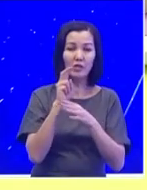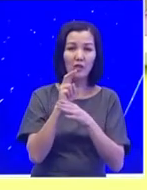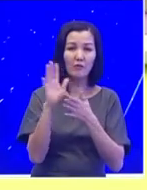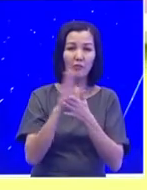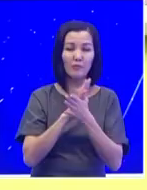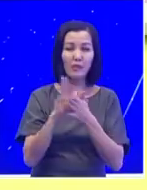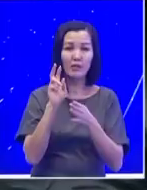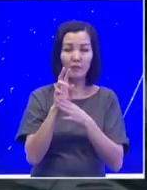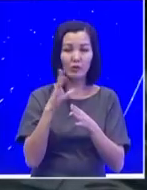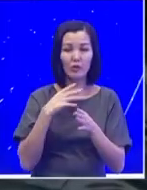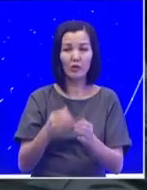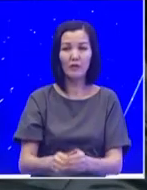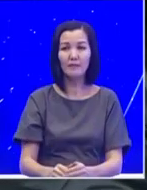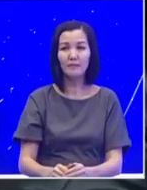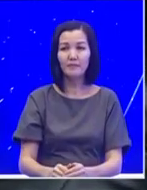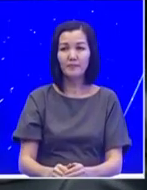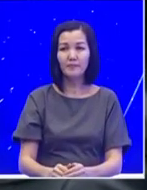учреждения бесплатно.